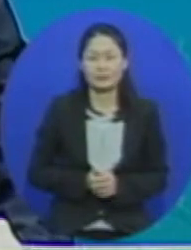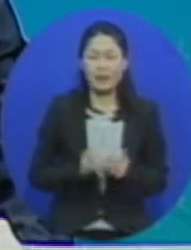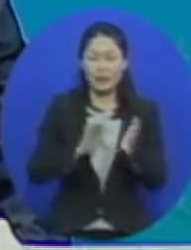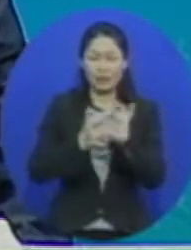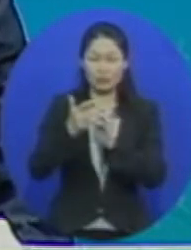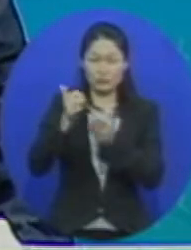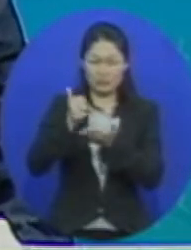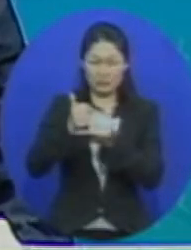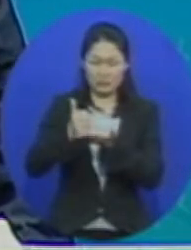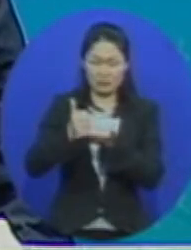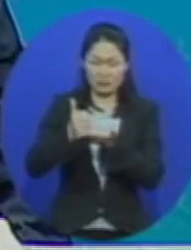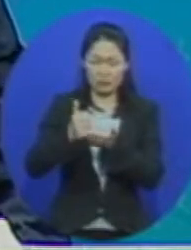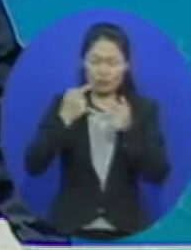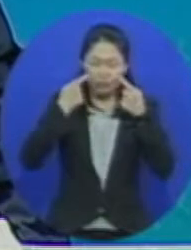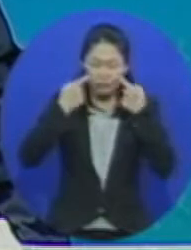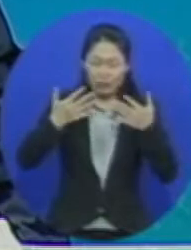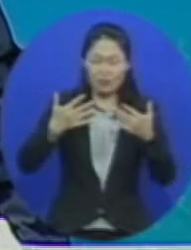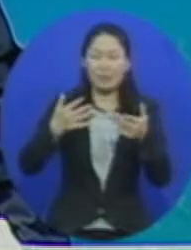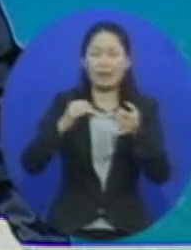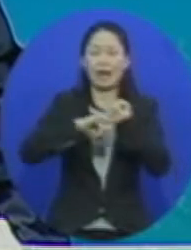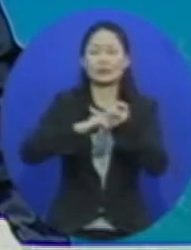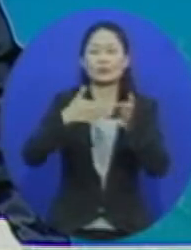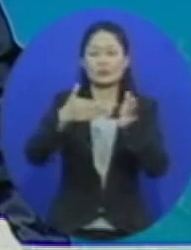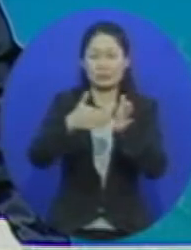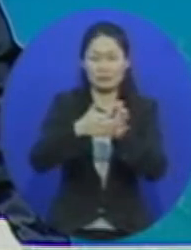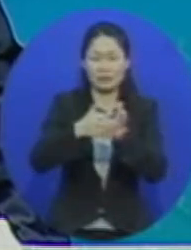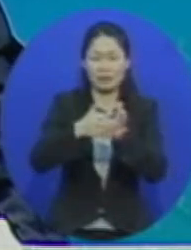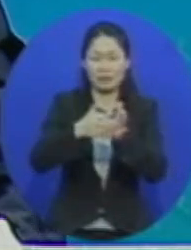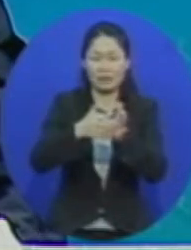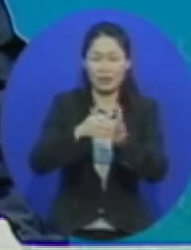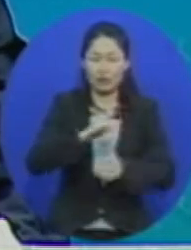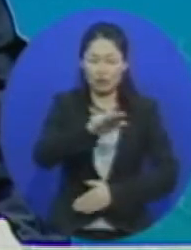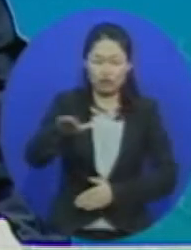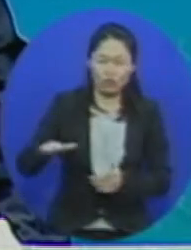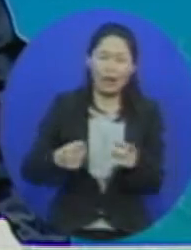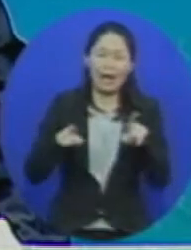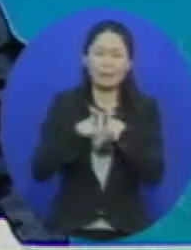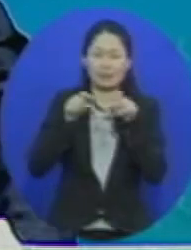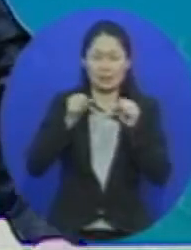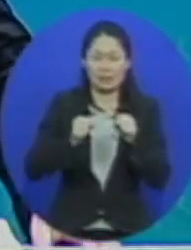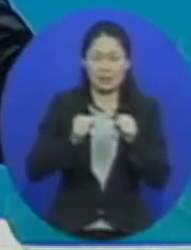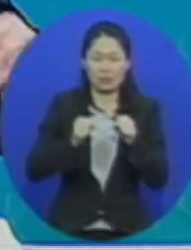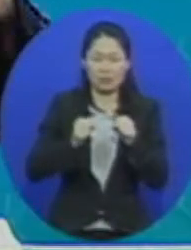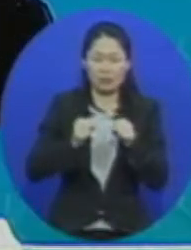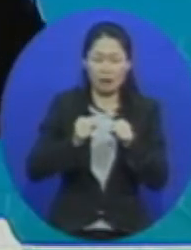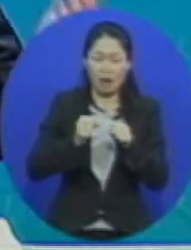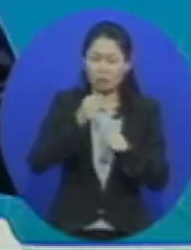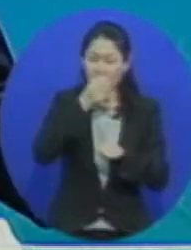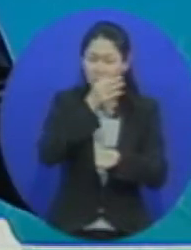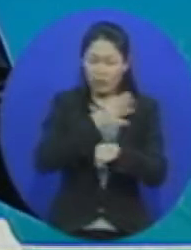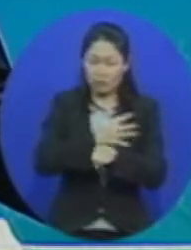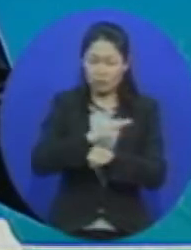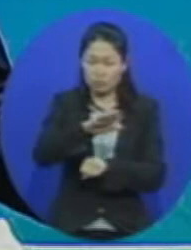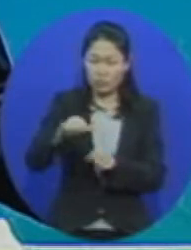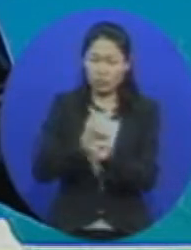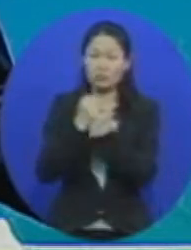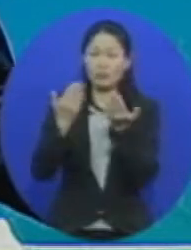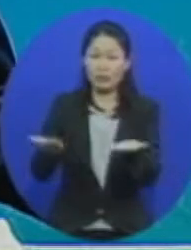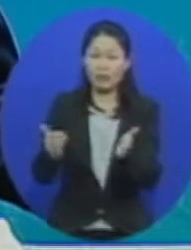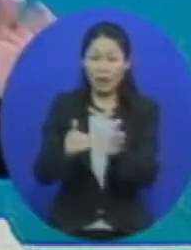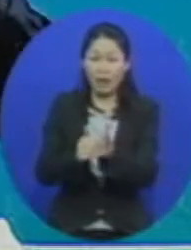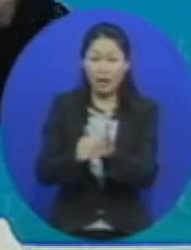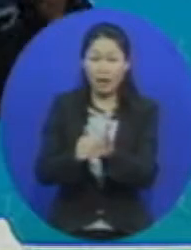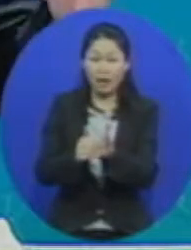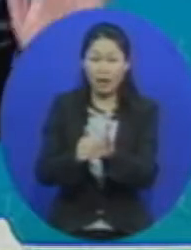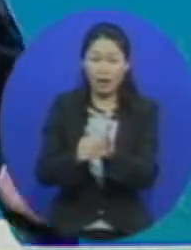예수님께서는 분명히 약속하셨습니다 요 우리와 함께 하시겠다고 단순히 우리를 용서하시고 뗐다